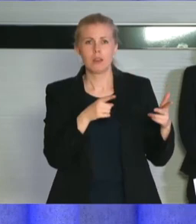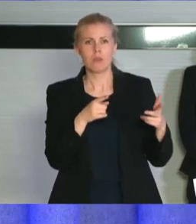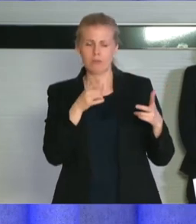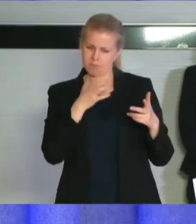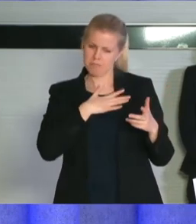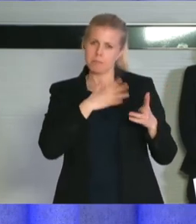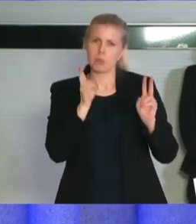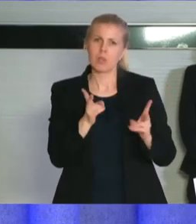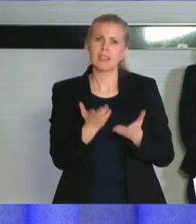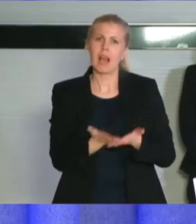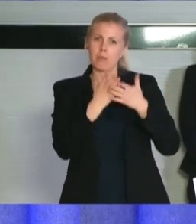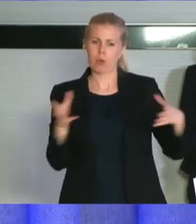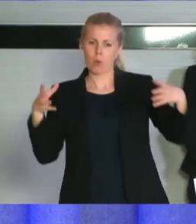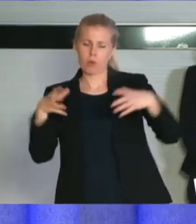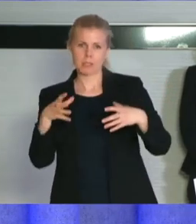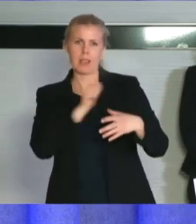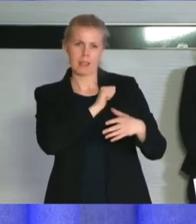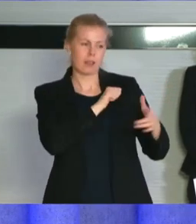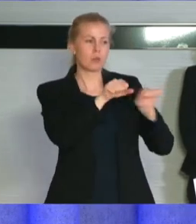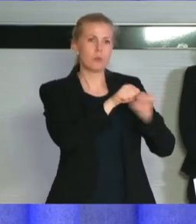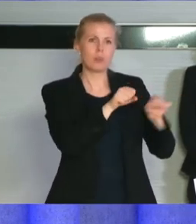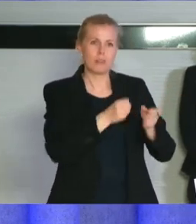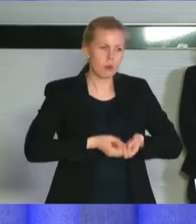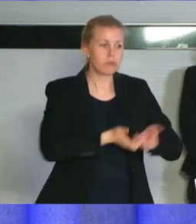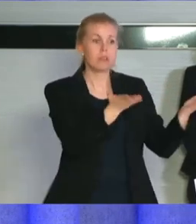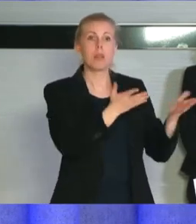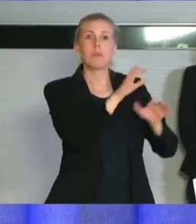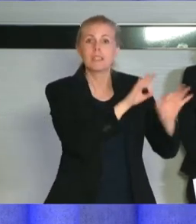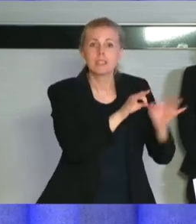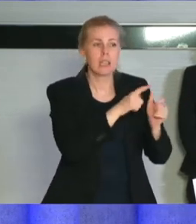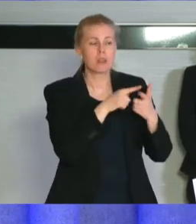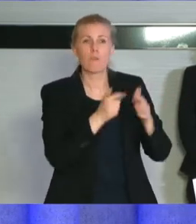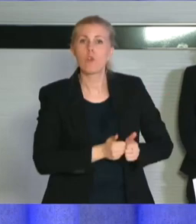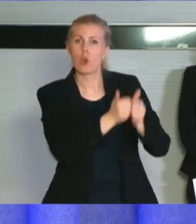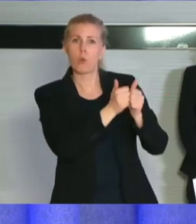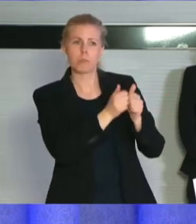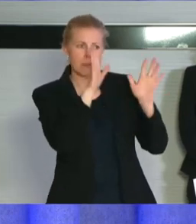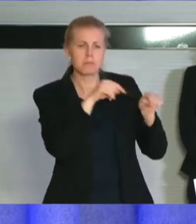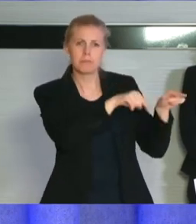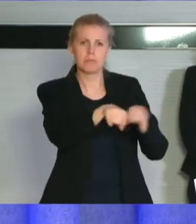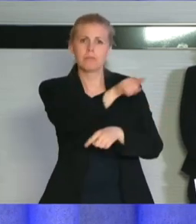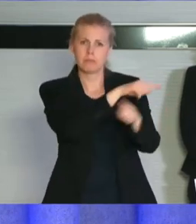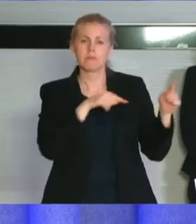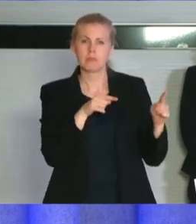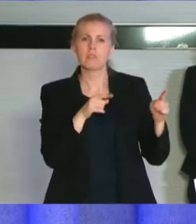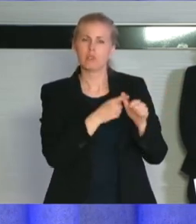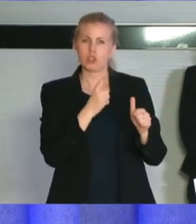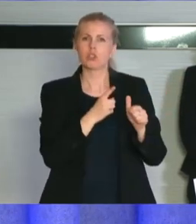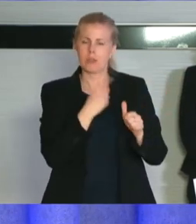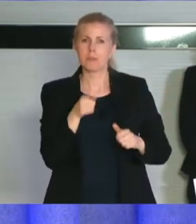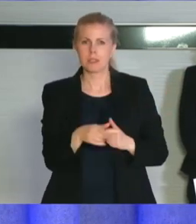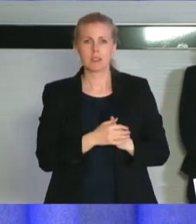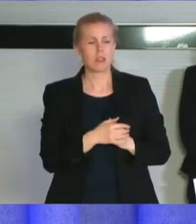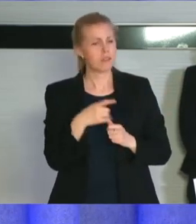i sin kommune til å få ut for eksempel medisiner og oppfølging av de som allerede er der, ja, da har ikke